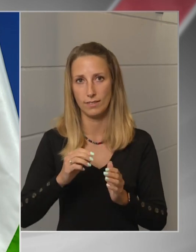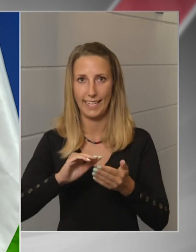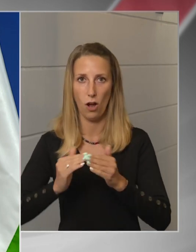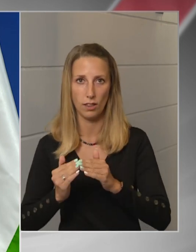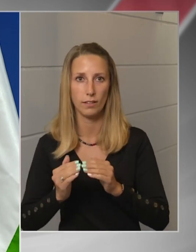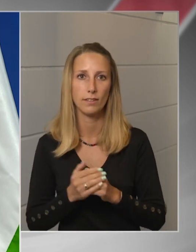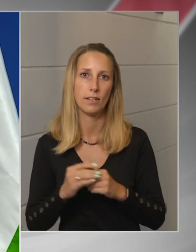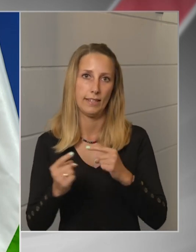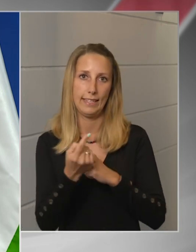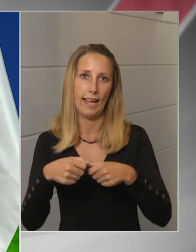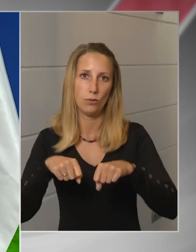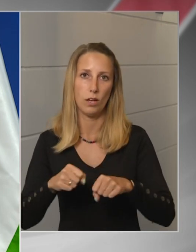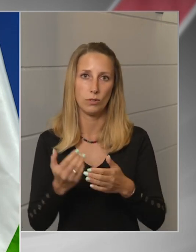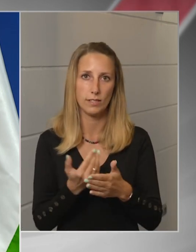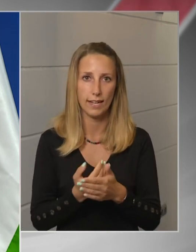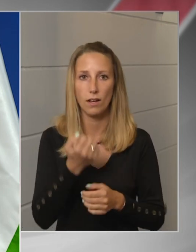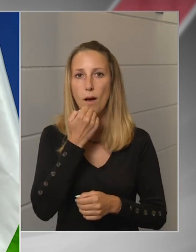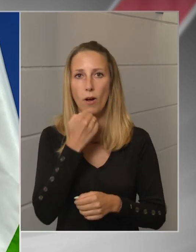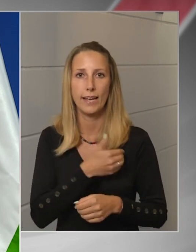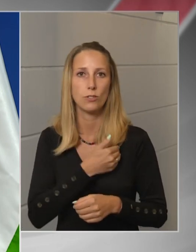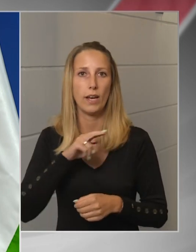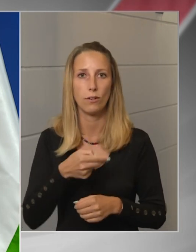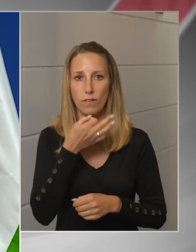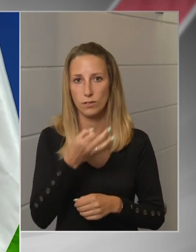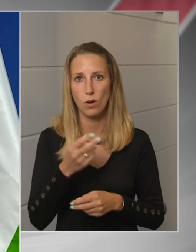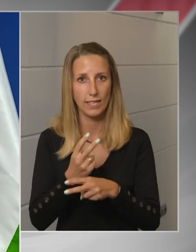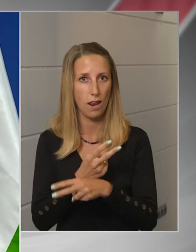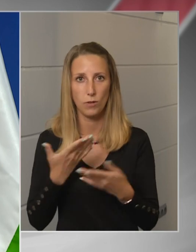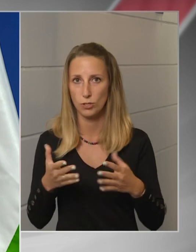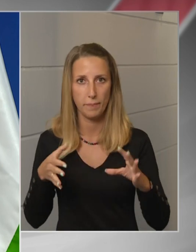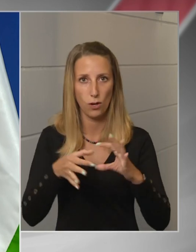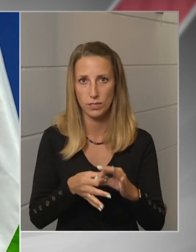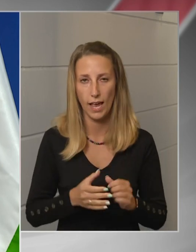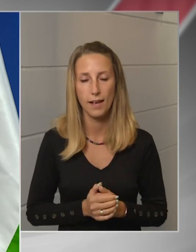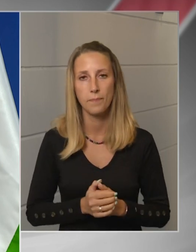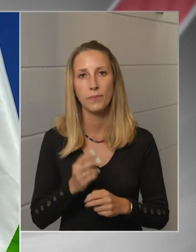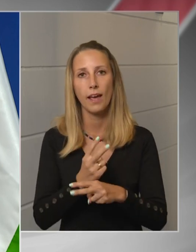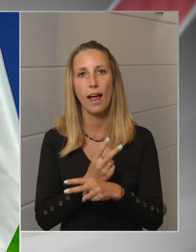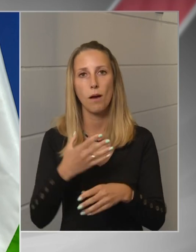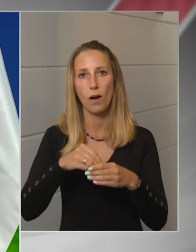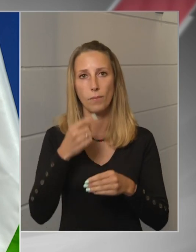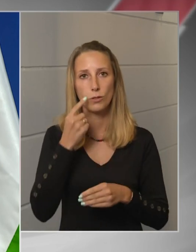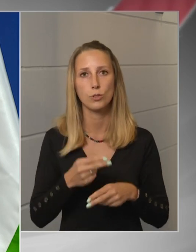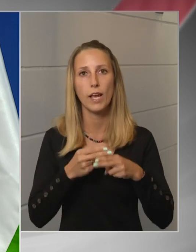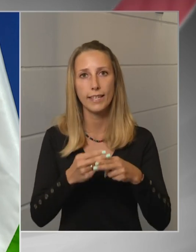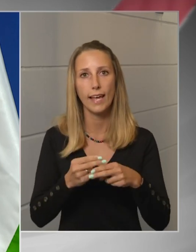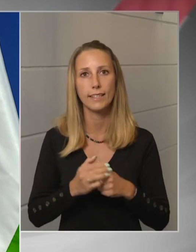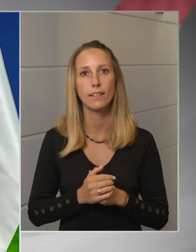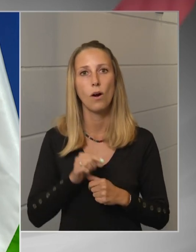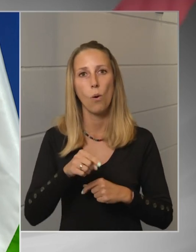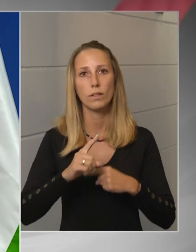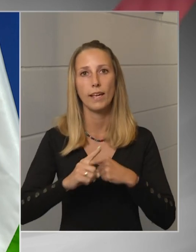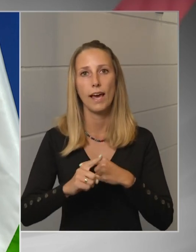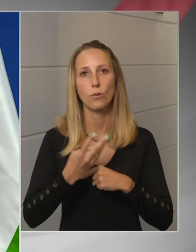használnak. Néhány magániskoláról van szó, az államnak ehhez semmi köze. Az állam abban tud segíteni, hogy az